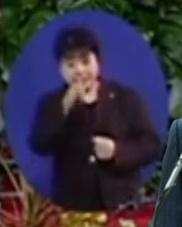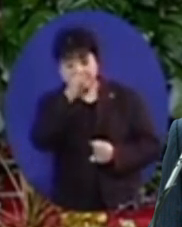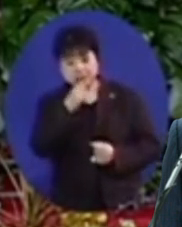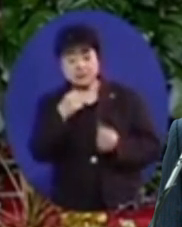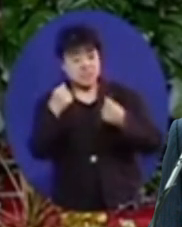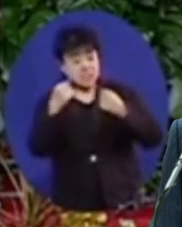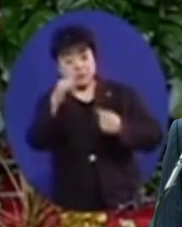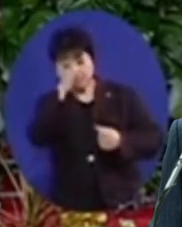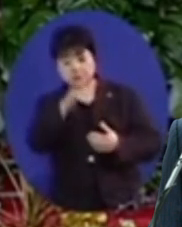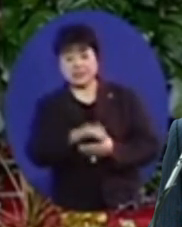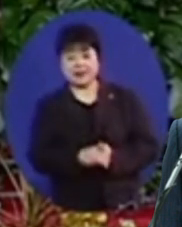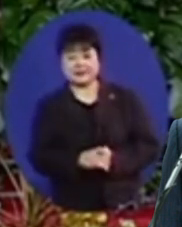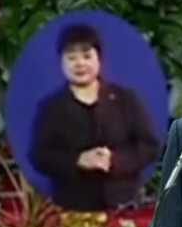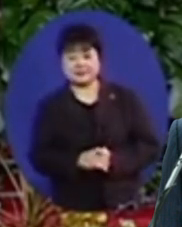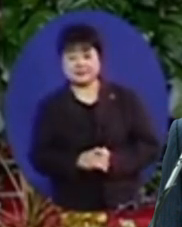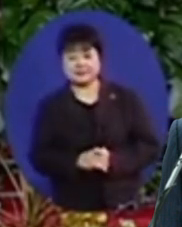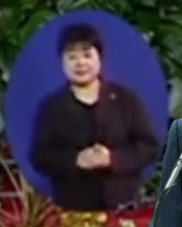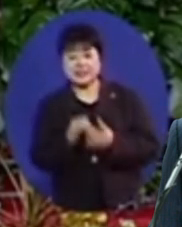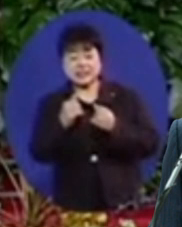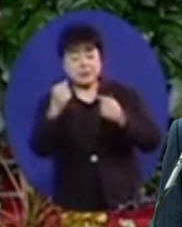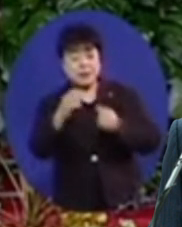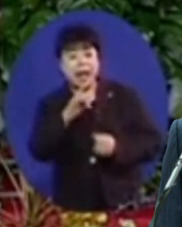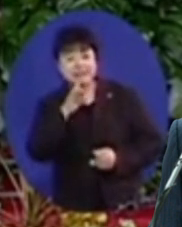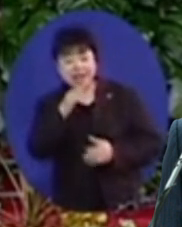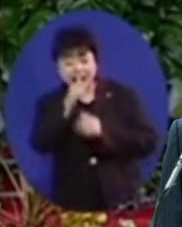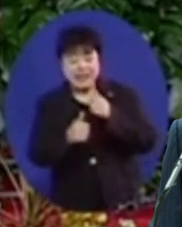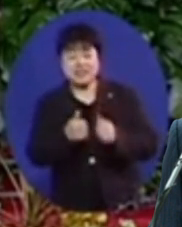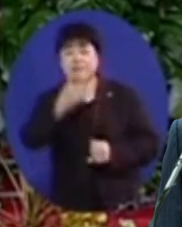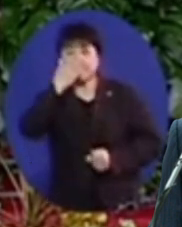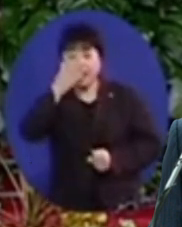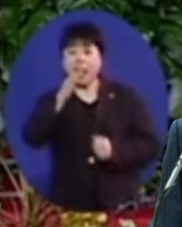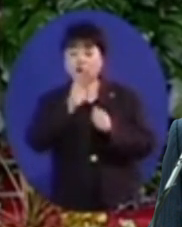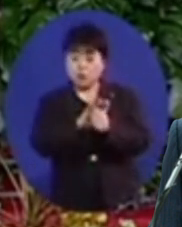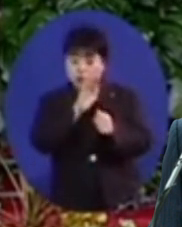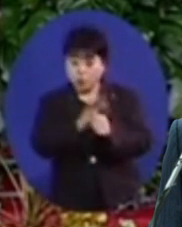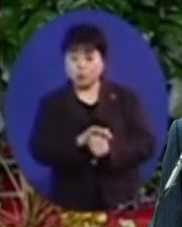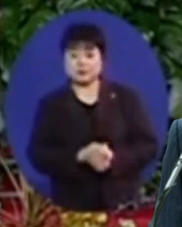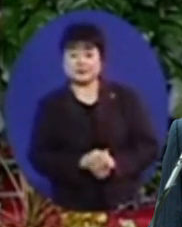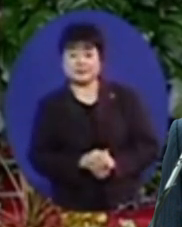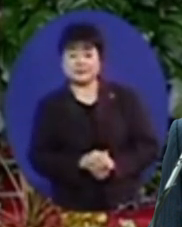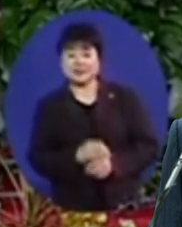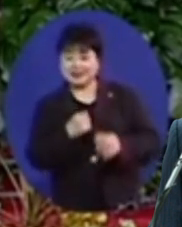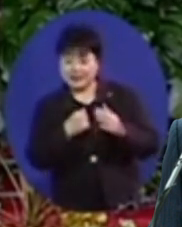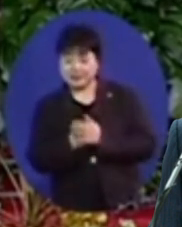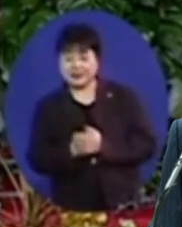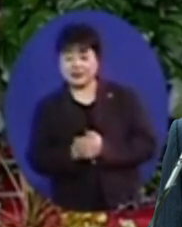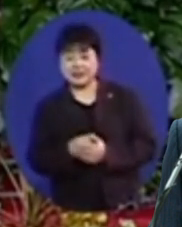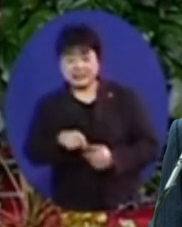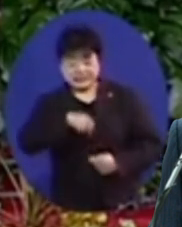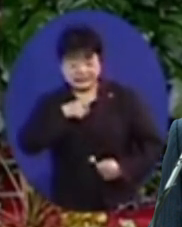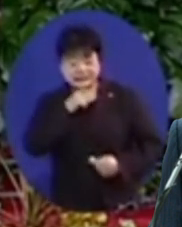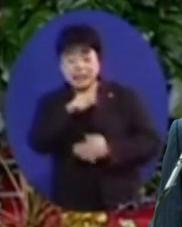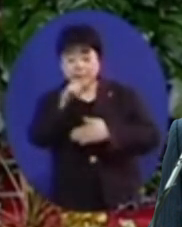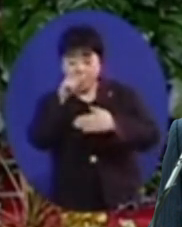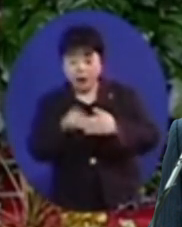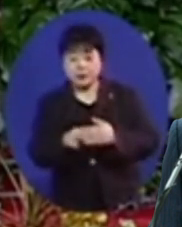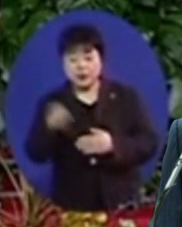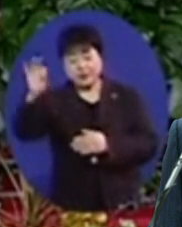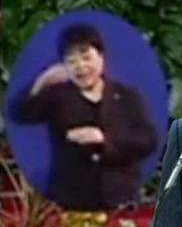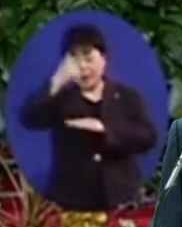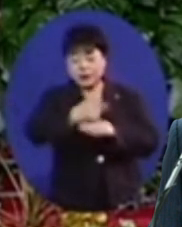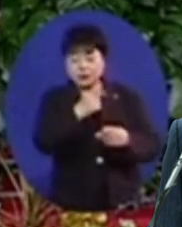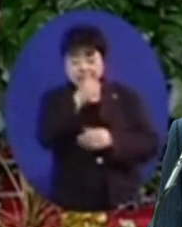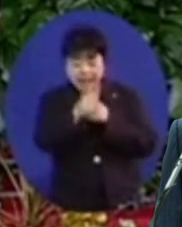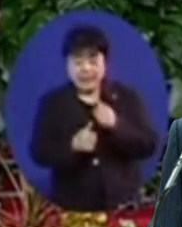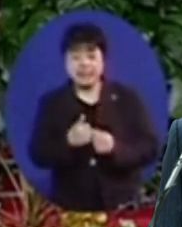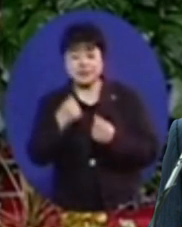빽입니다. 사람의 힘으로 안 되는 것도 하나님이 하시는 것입니다. 그러므로 진실한 마음으로 다윗처럼